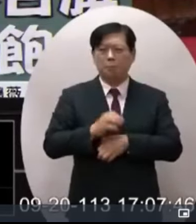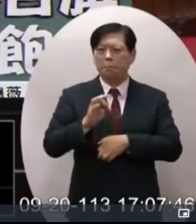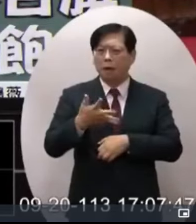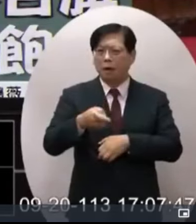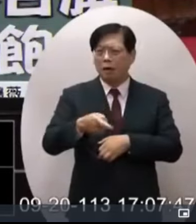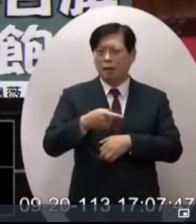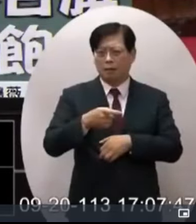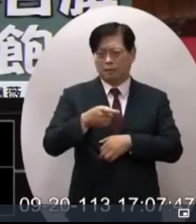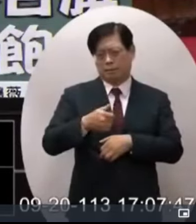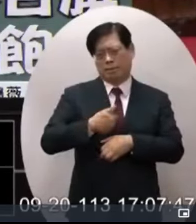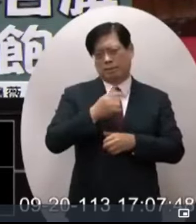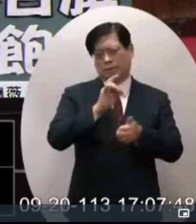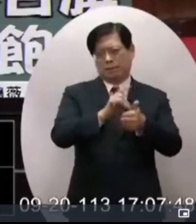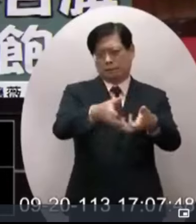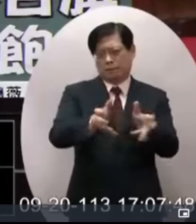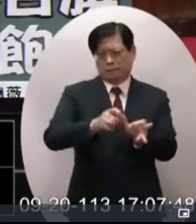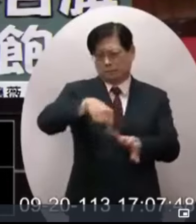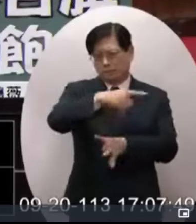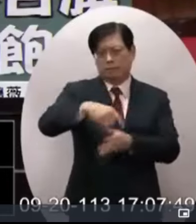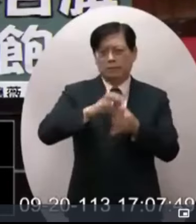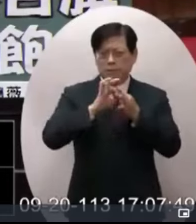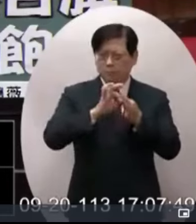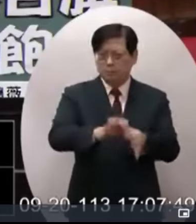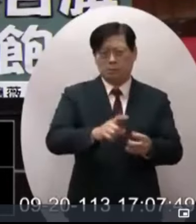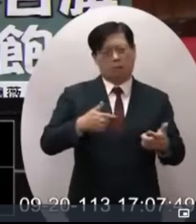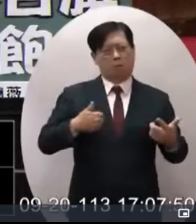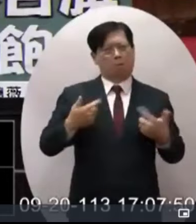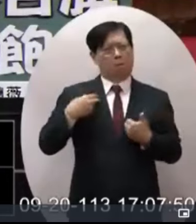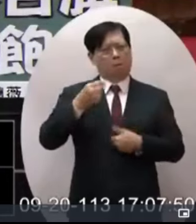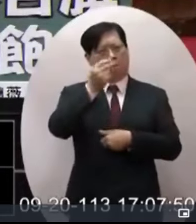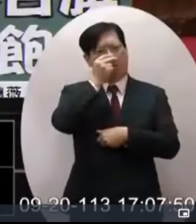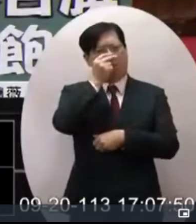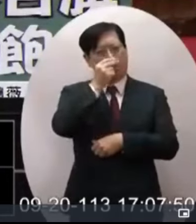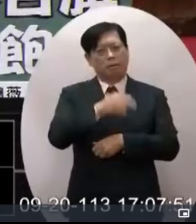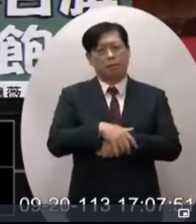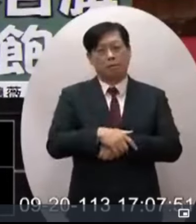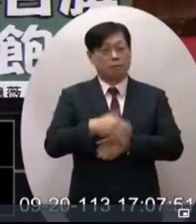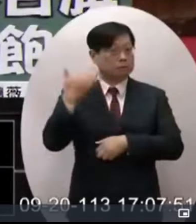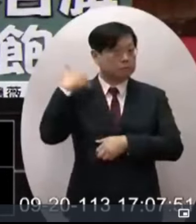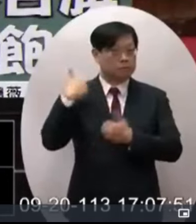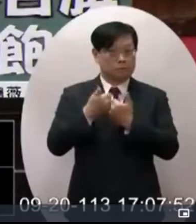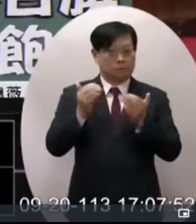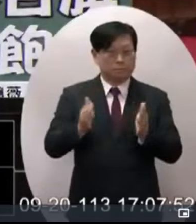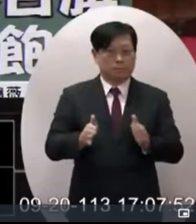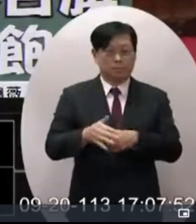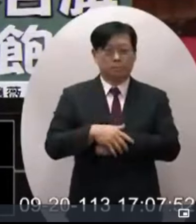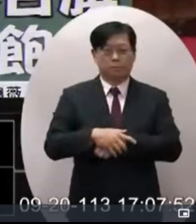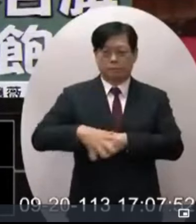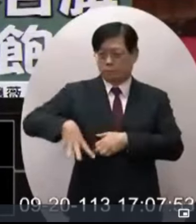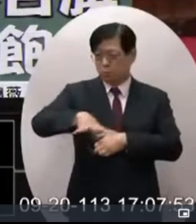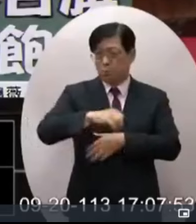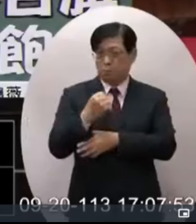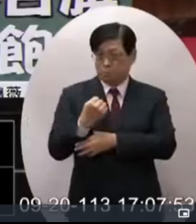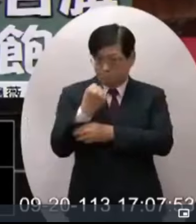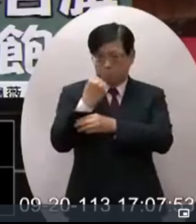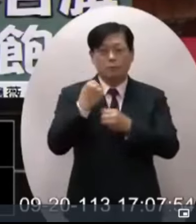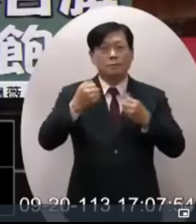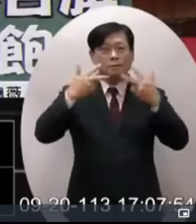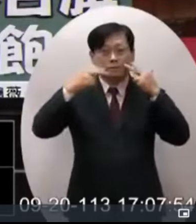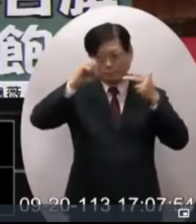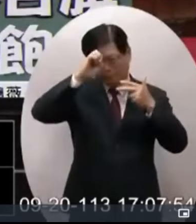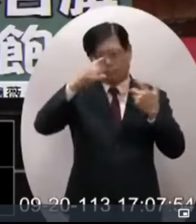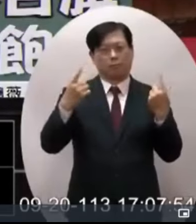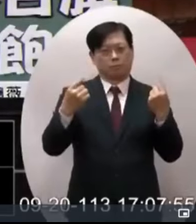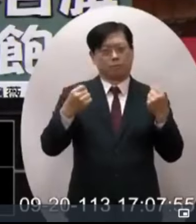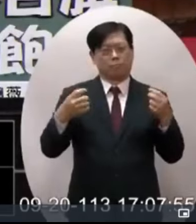何如此的诈骗集团继续的这么猖獗？我们在上个会期，我们全部的支持在野的那个